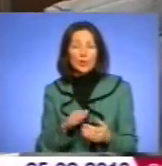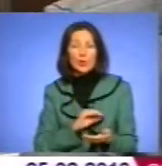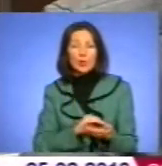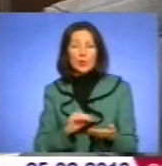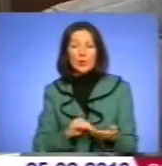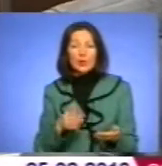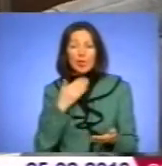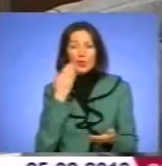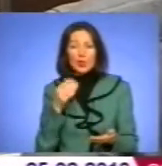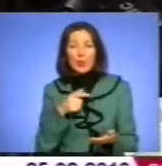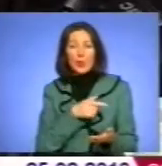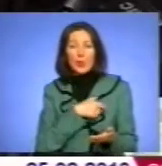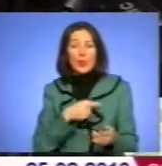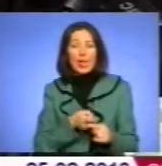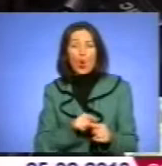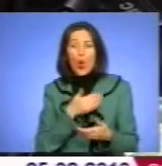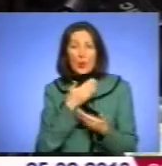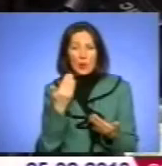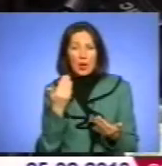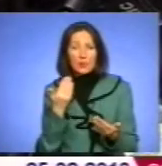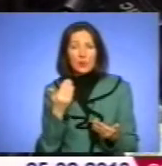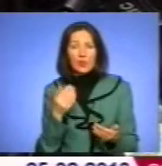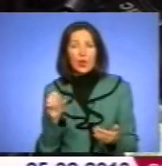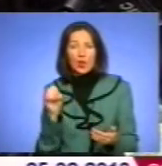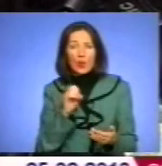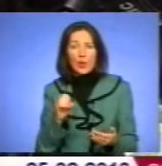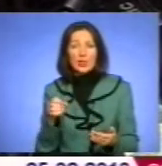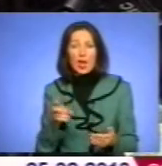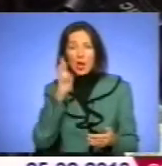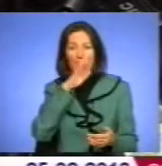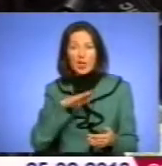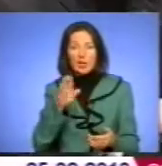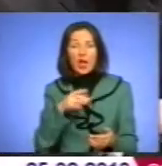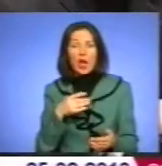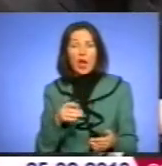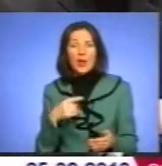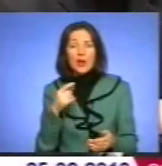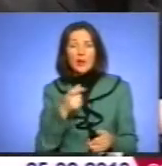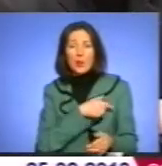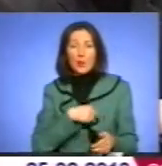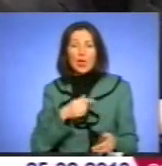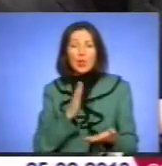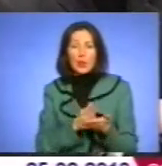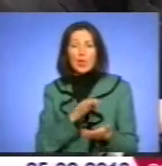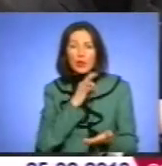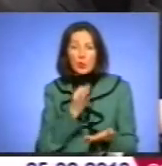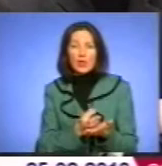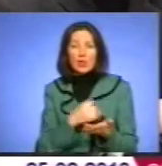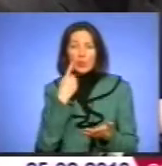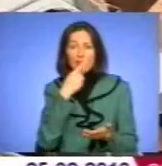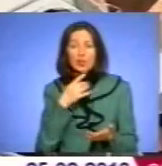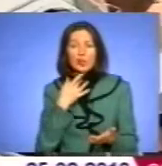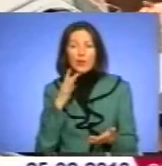записався на виступ депутат, якого немає. У європейських країнах депутати несуть відповідальність за персональне голосування. У разі порушень їх